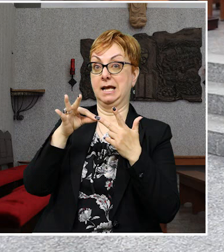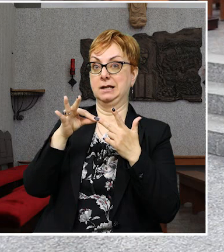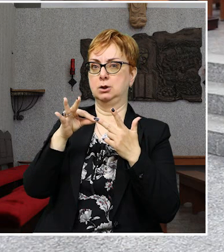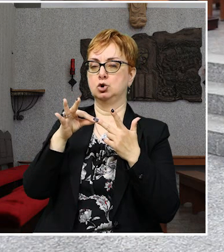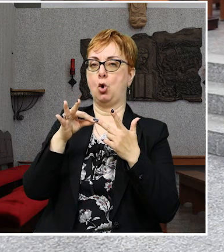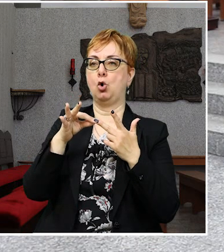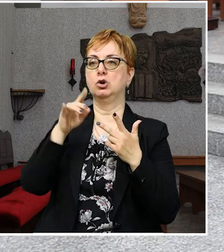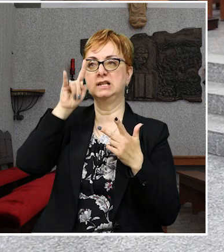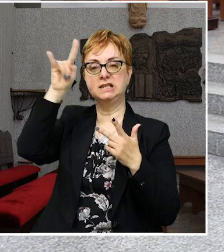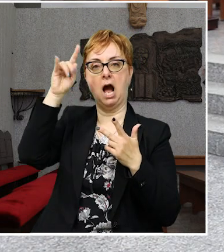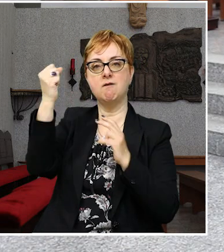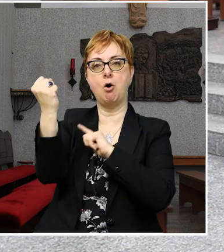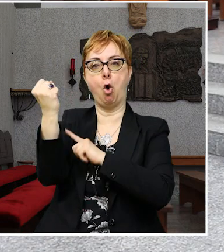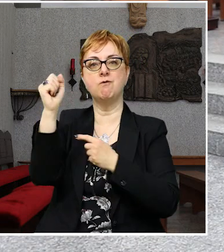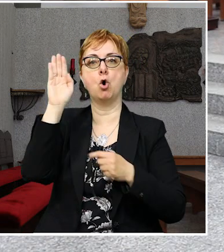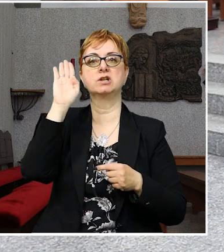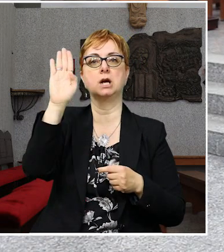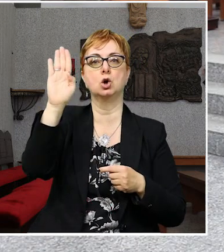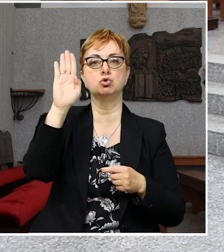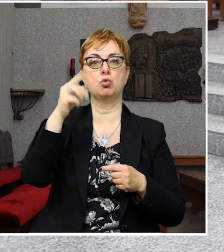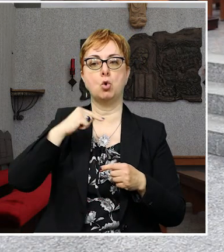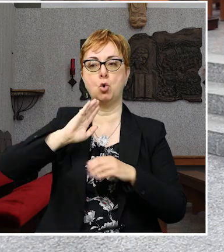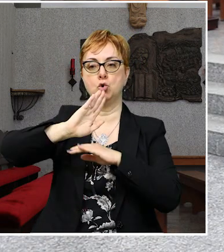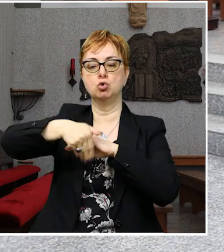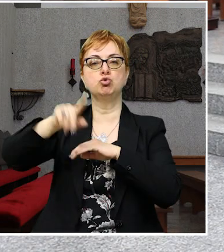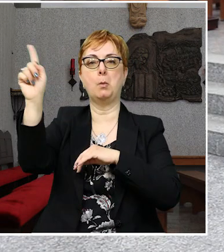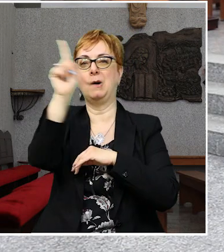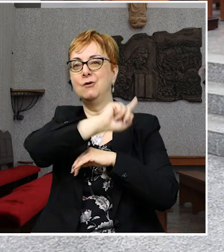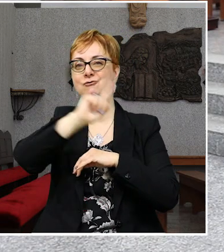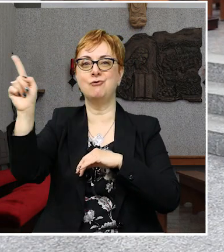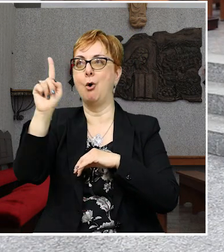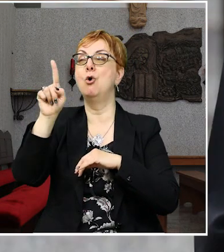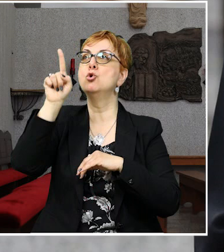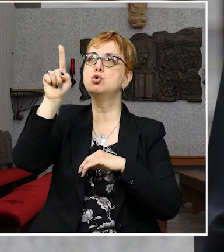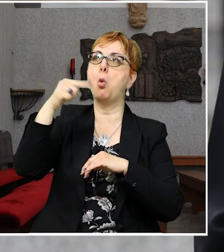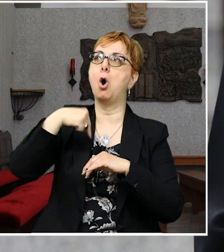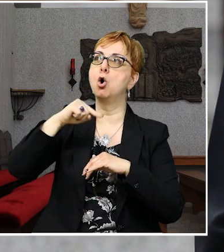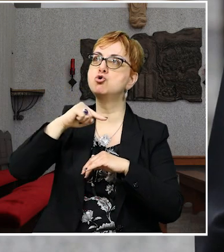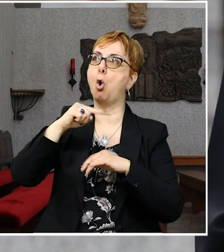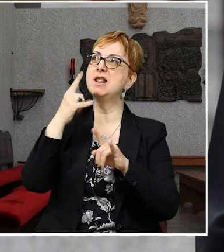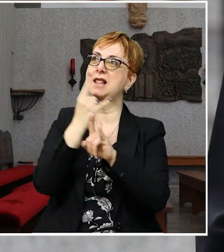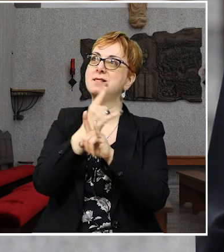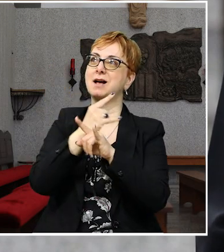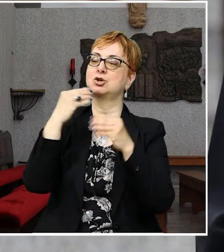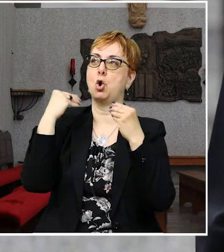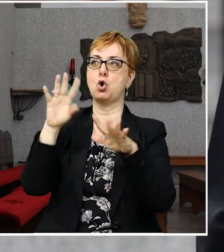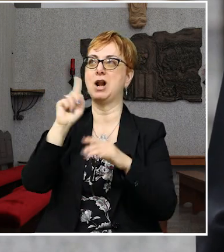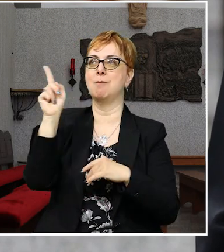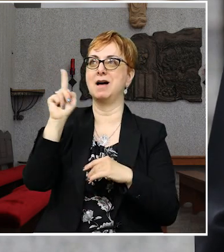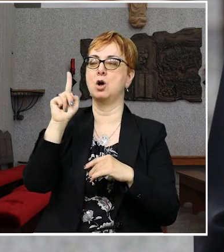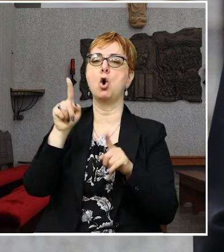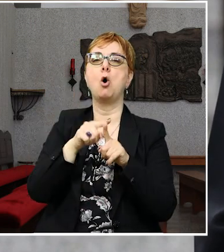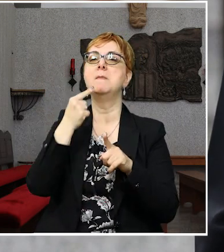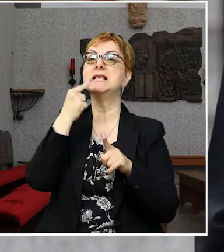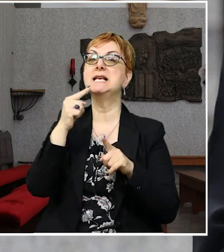forze del maligno non possano superarci, non abbandonarci alla tentazione. Come